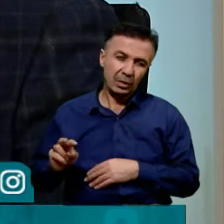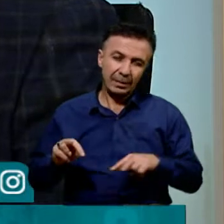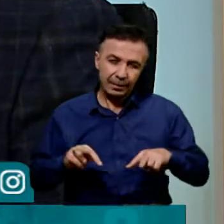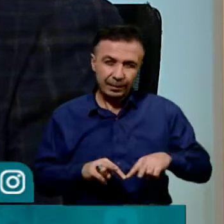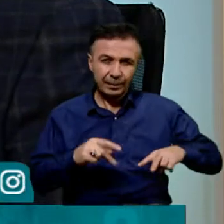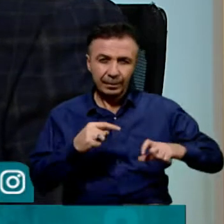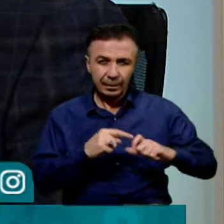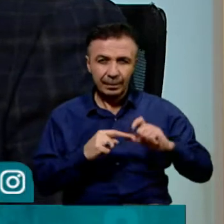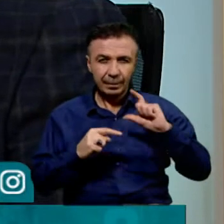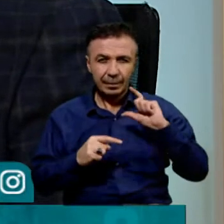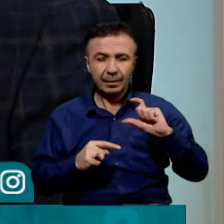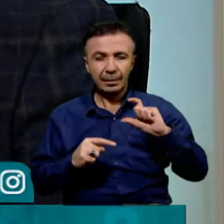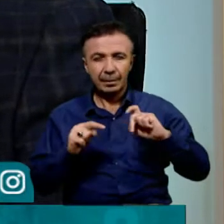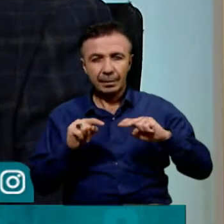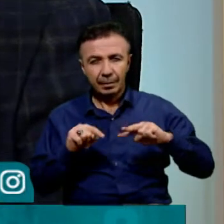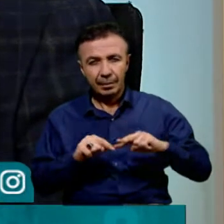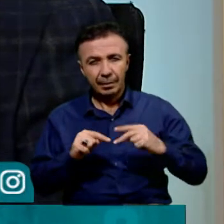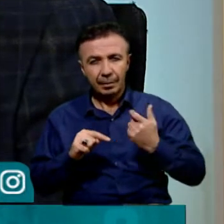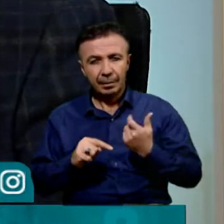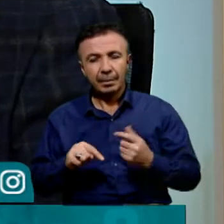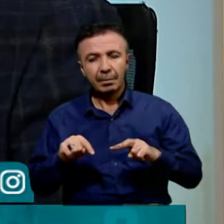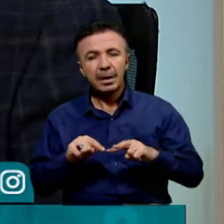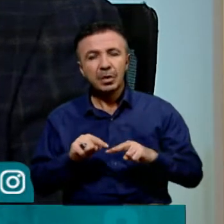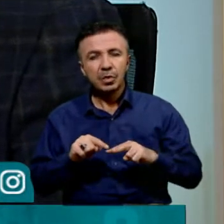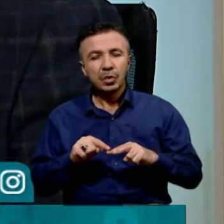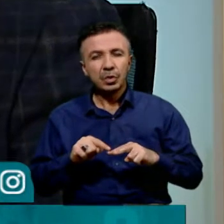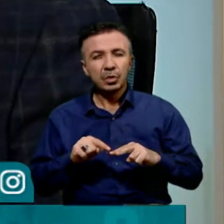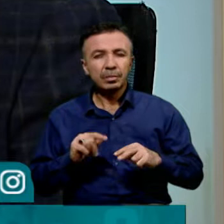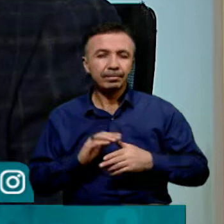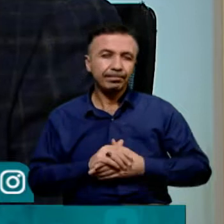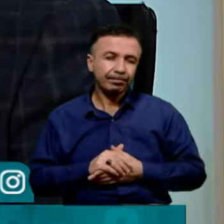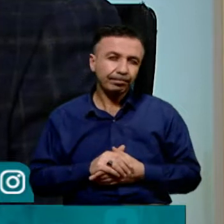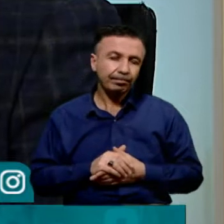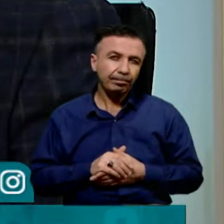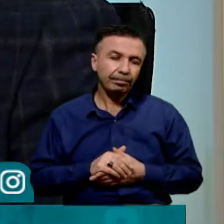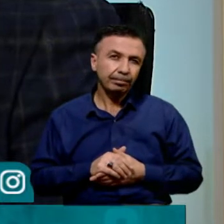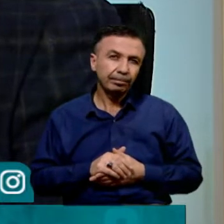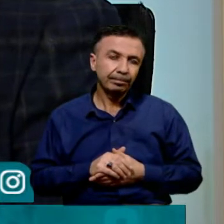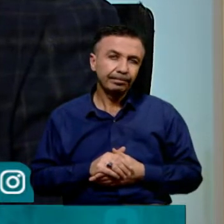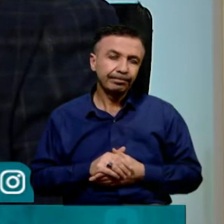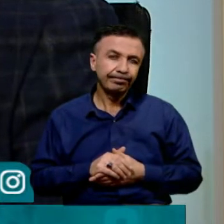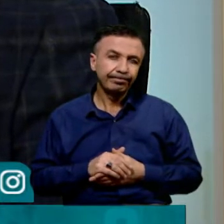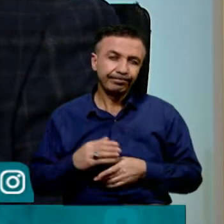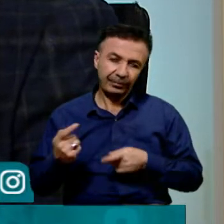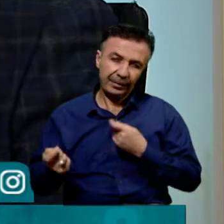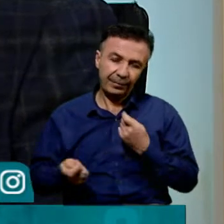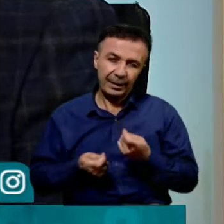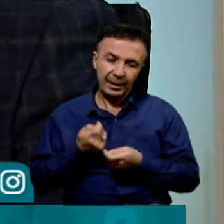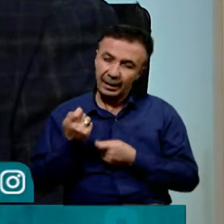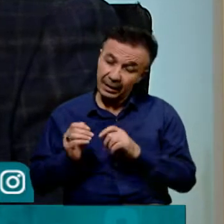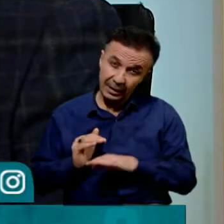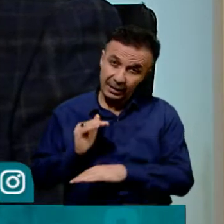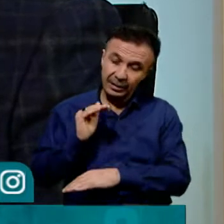azından yani kavliyle değil de bu fiili ile Allah'a